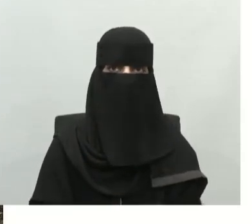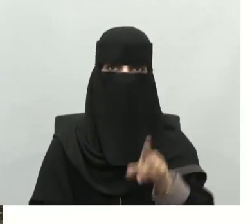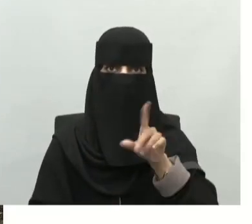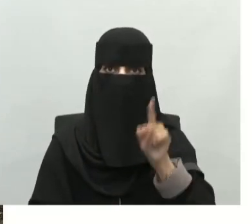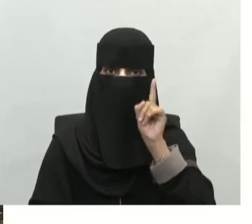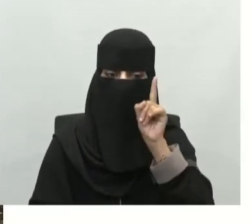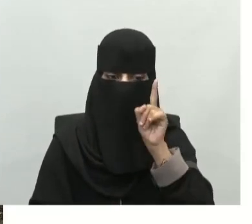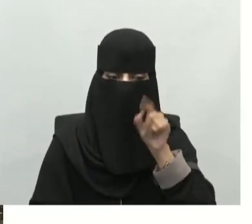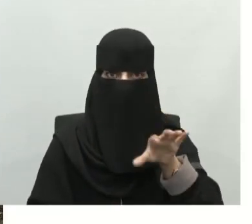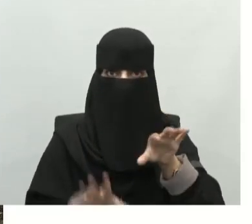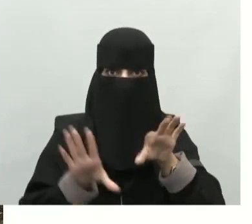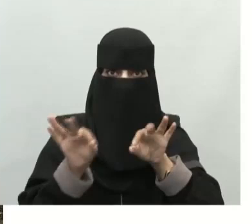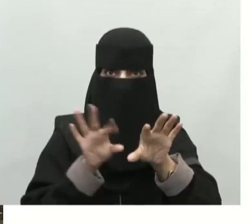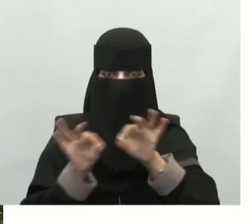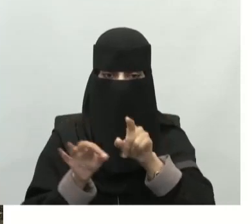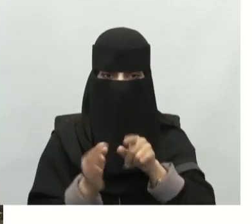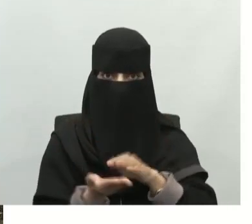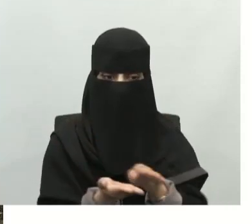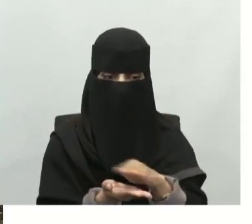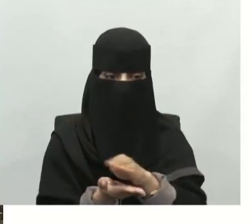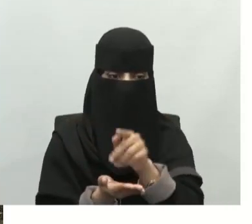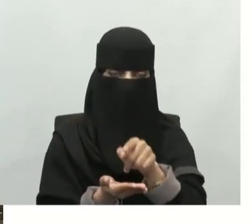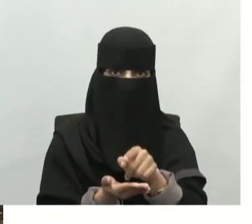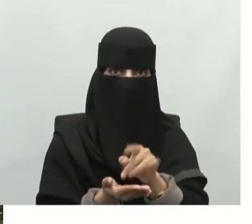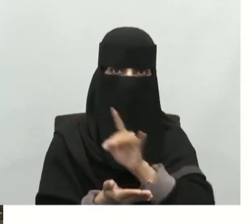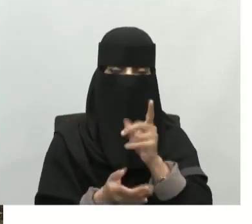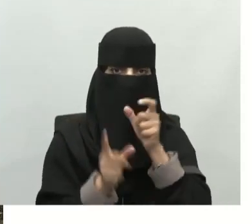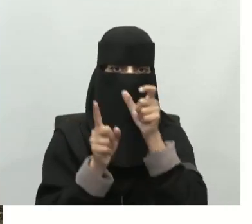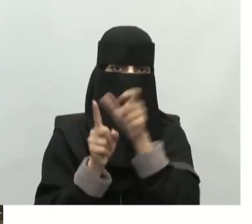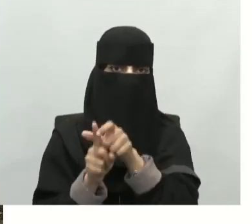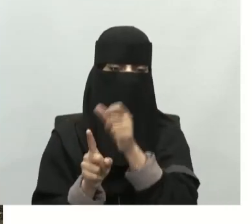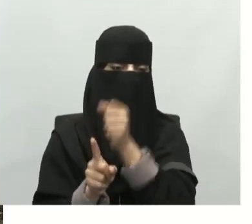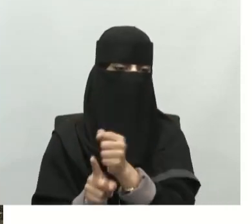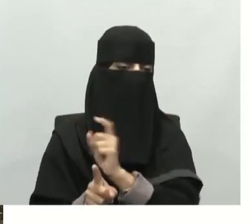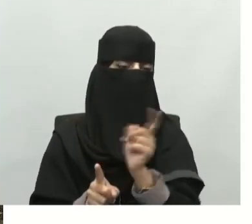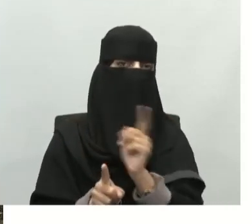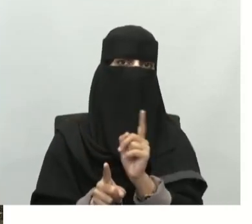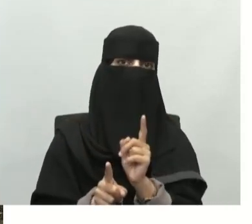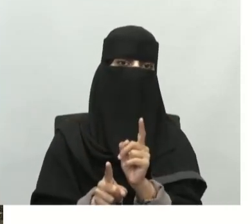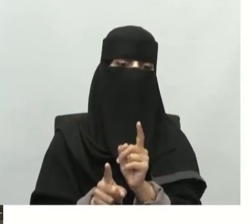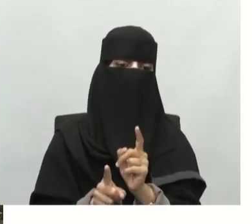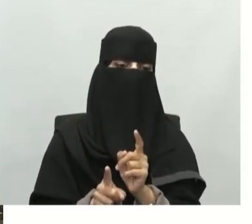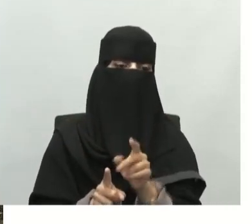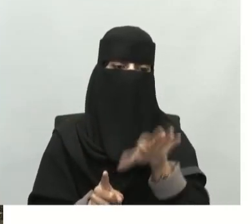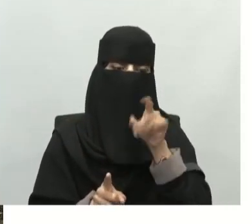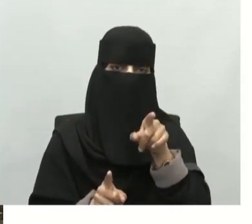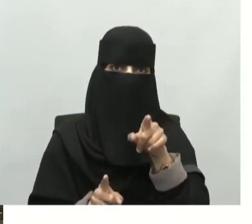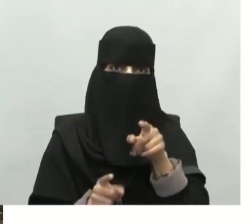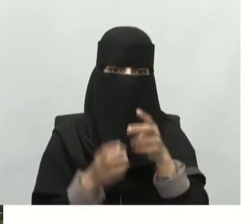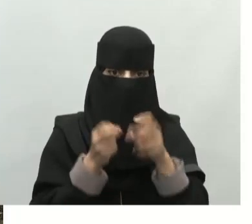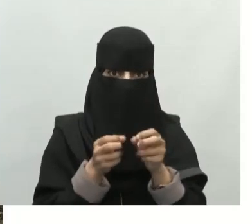لكن بعض الزواحف لا تعتني بصغارها خاصه